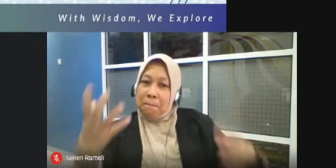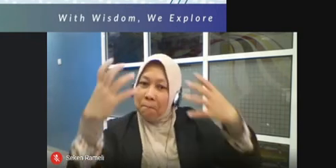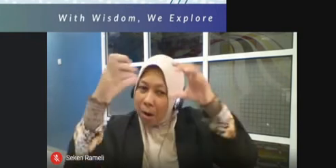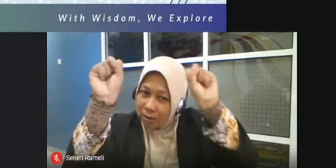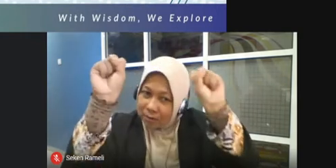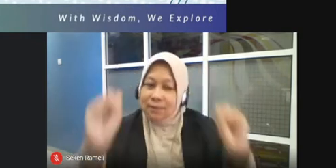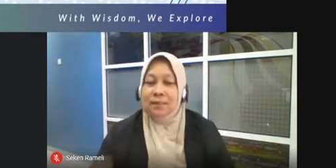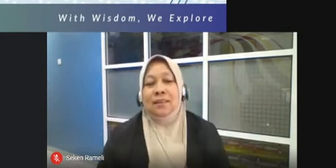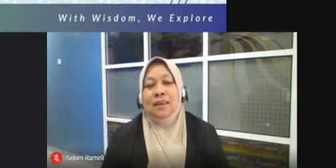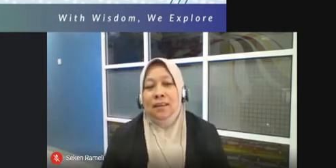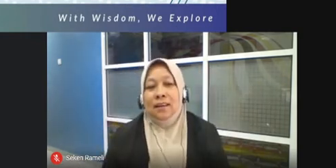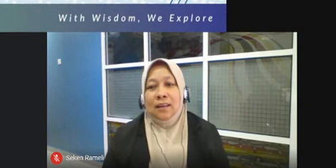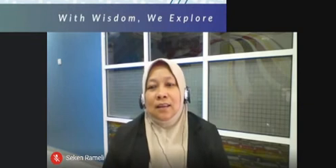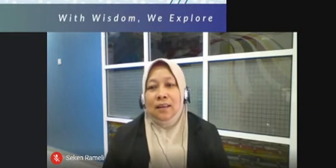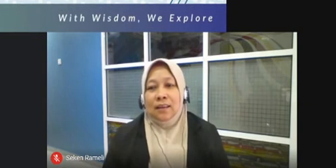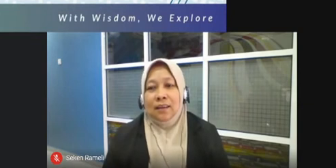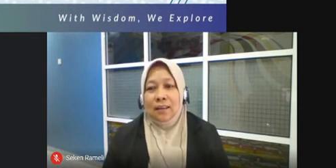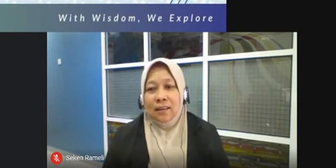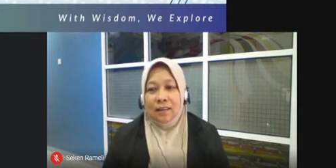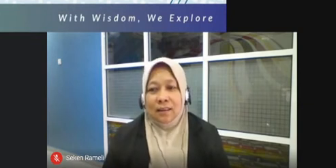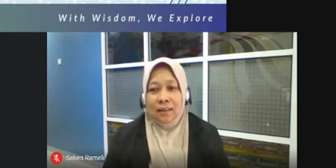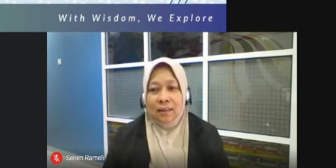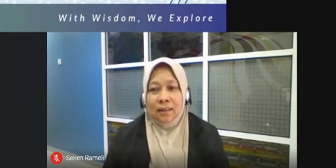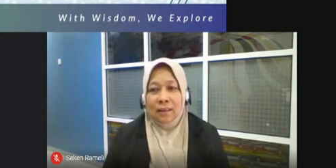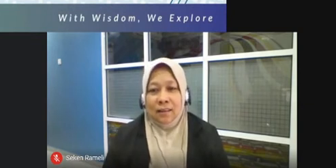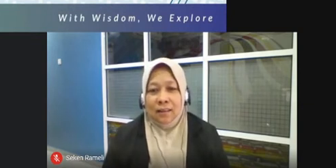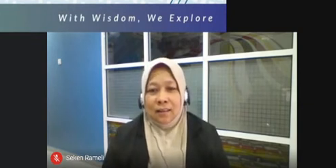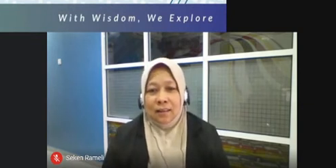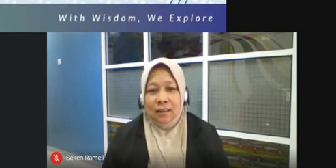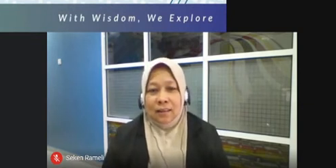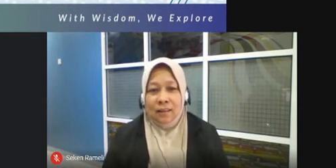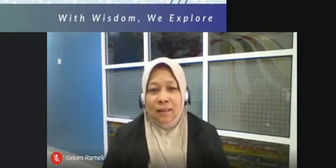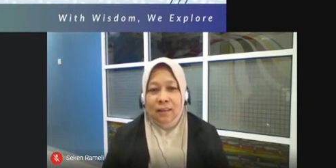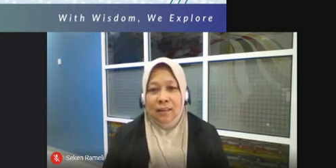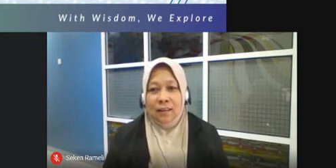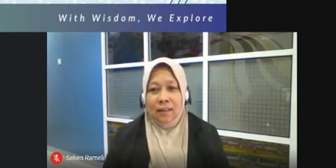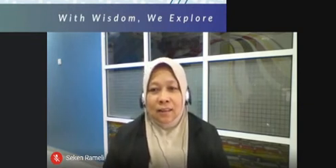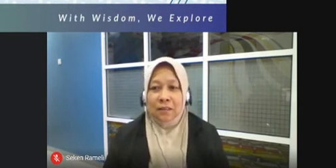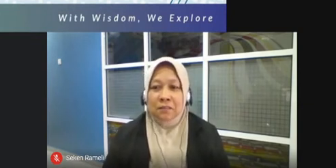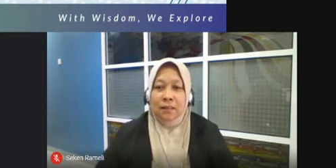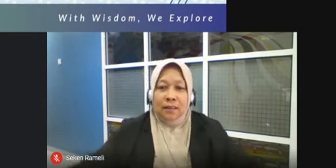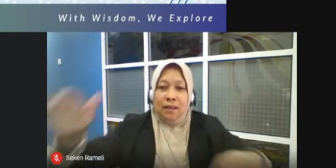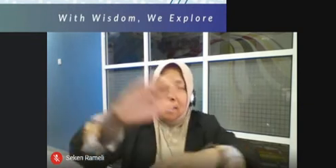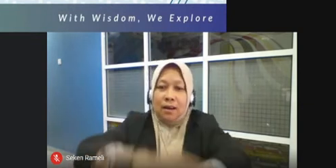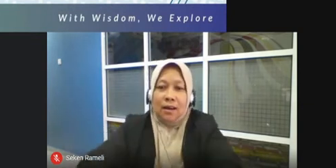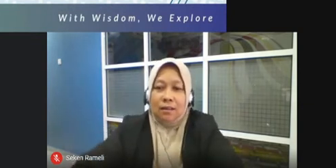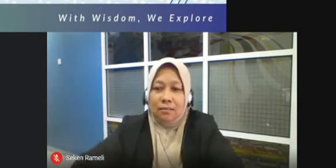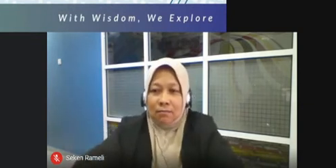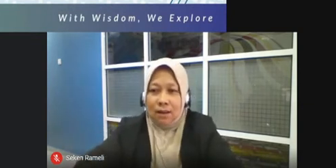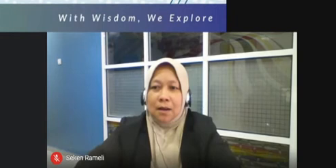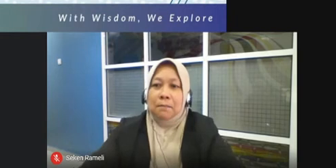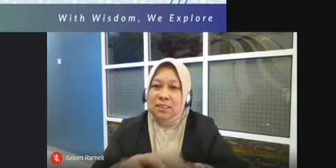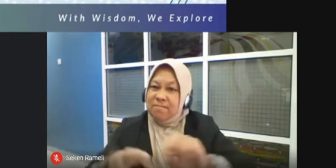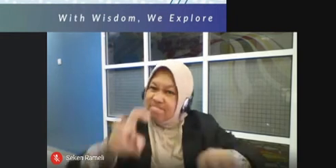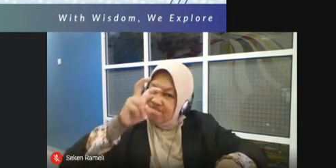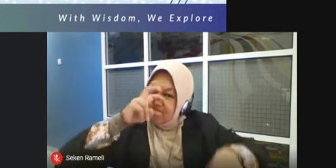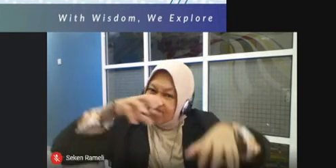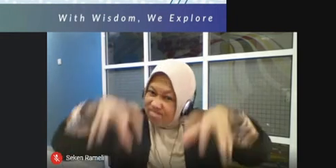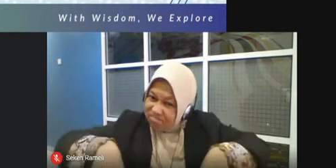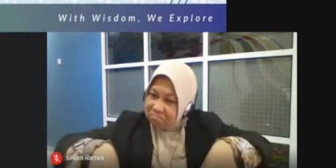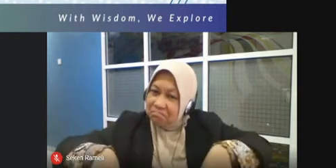okay. Lepas tu tangan letak betul-betul di atas meja, menunjukkan kata kita ni serious